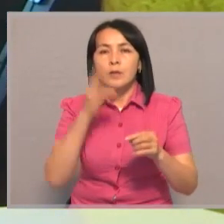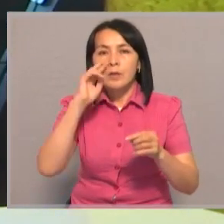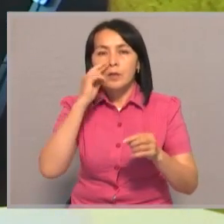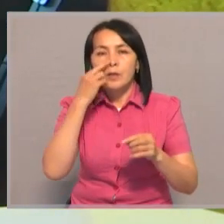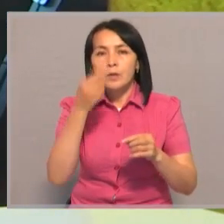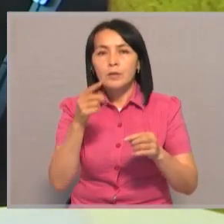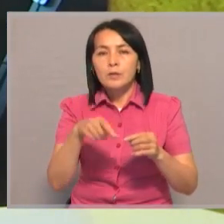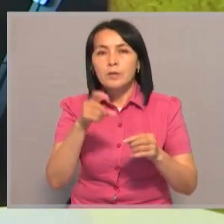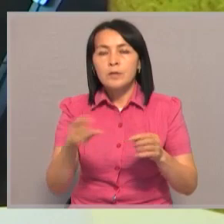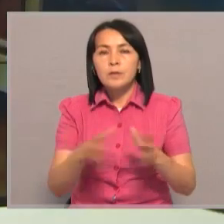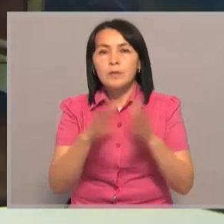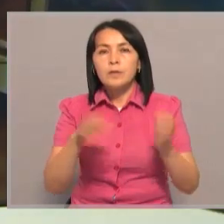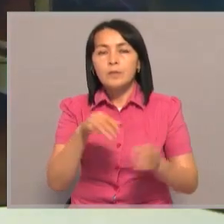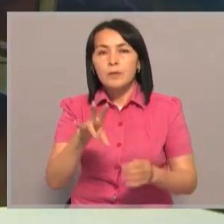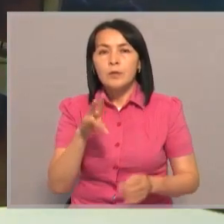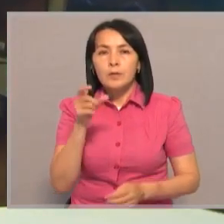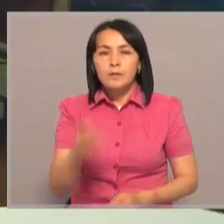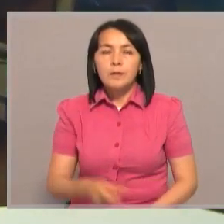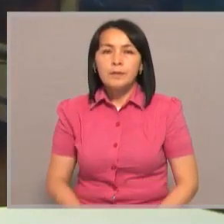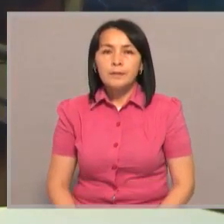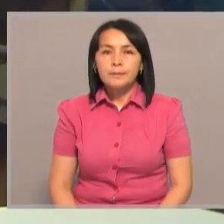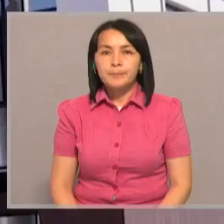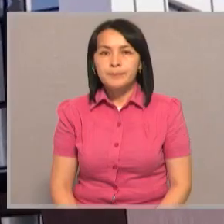Шымкенту с населением более 1 миллиона человек.